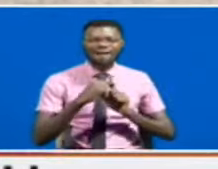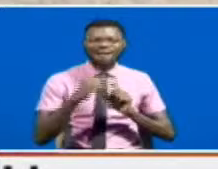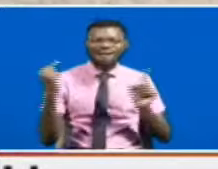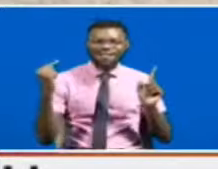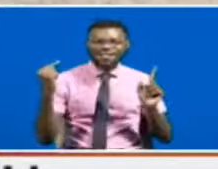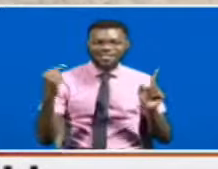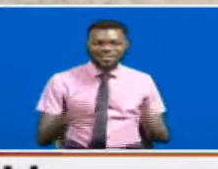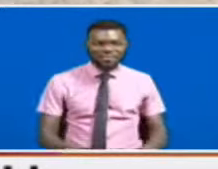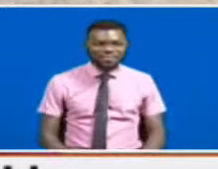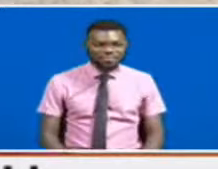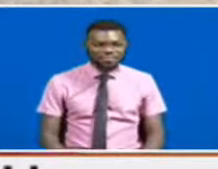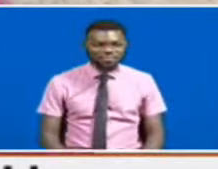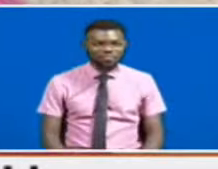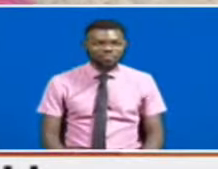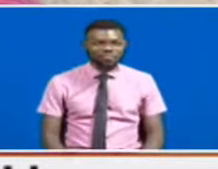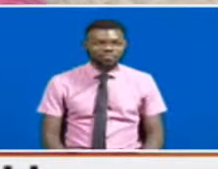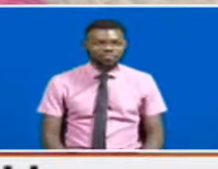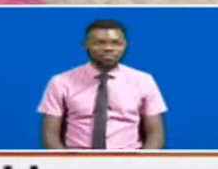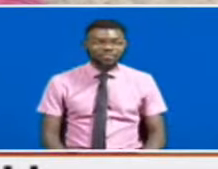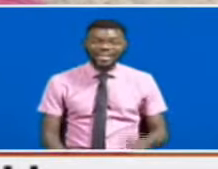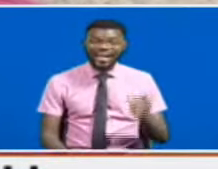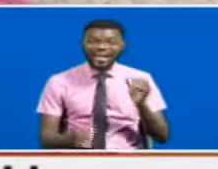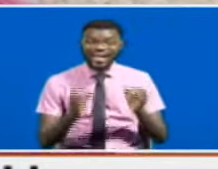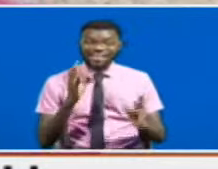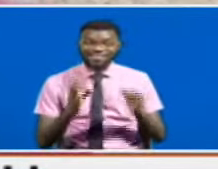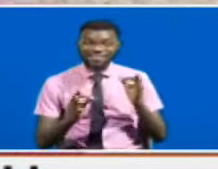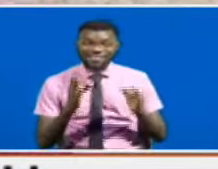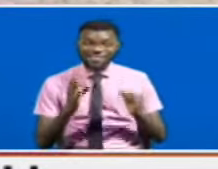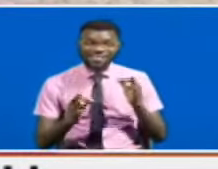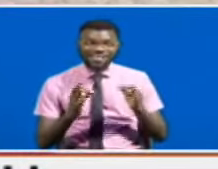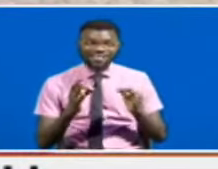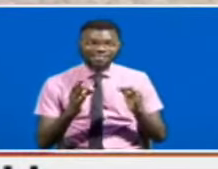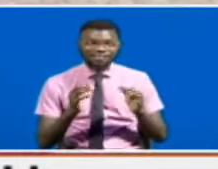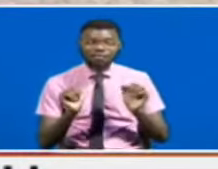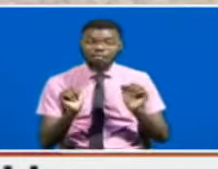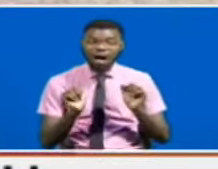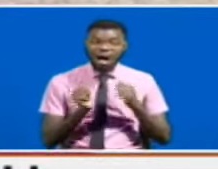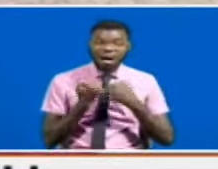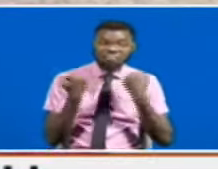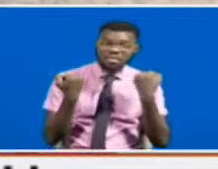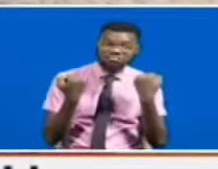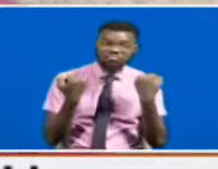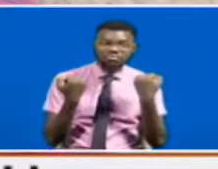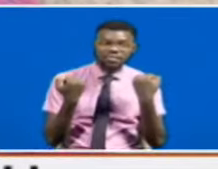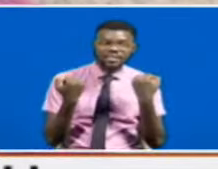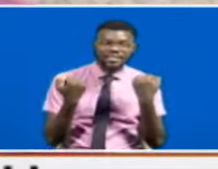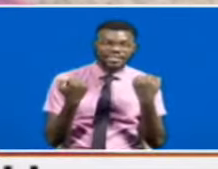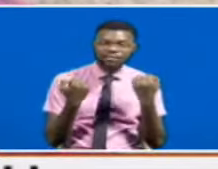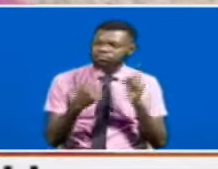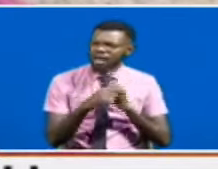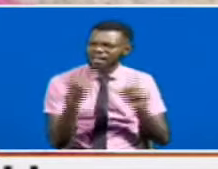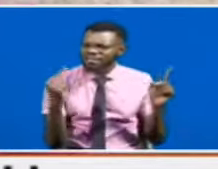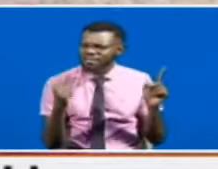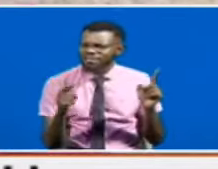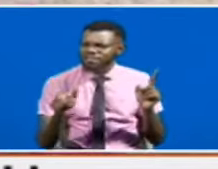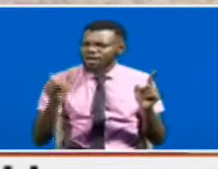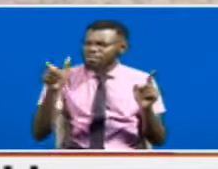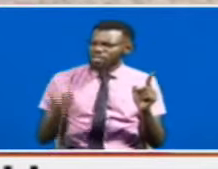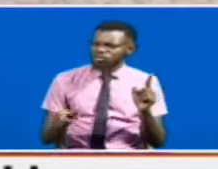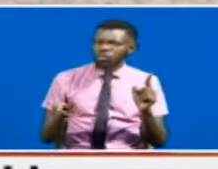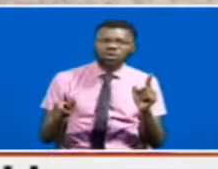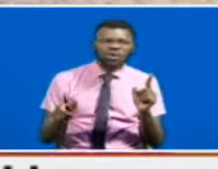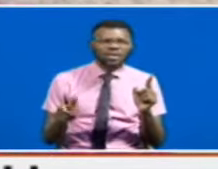kwa yani kwa yani tuseme mtu ajui itamua, na hata ibule yenyewe iko hapo na inatokezea tu